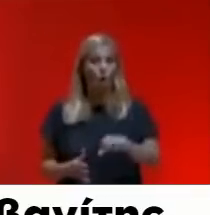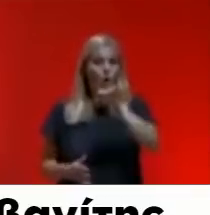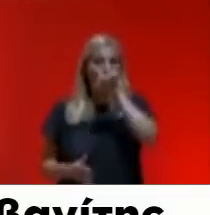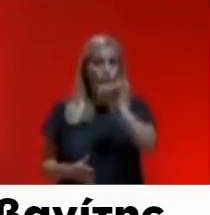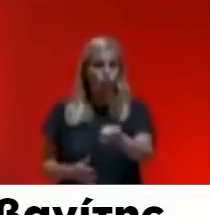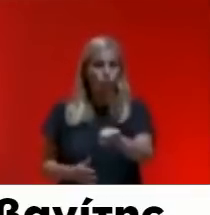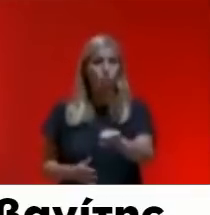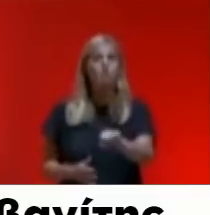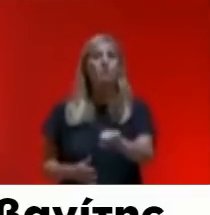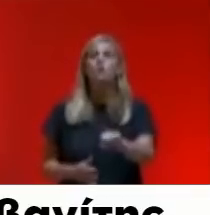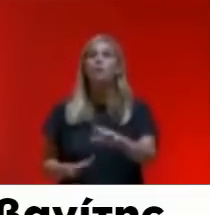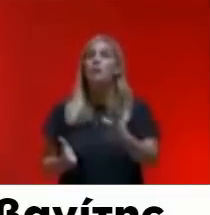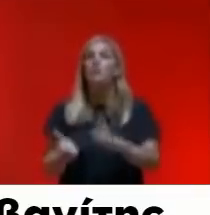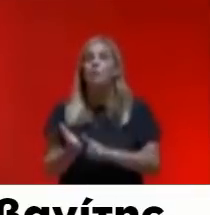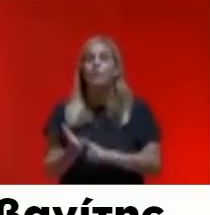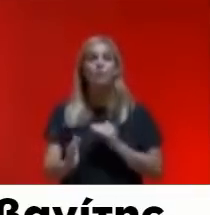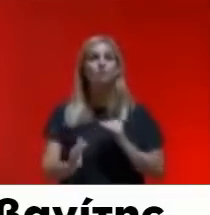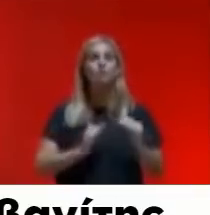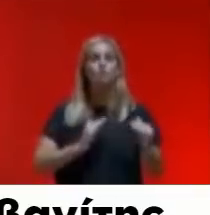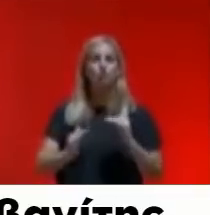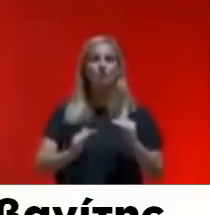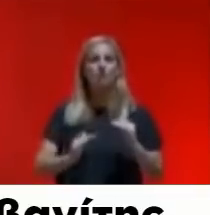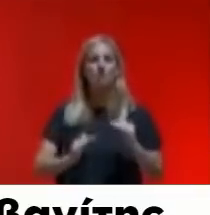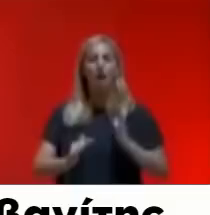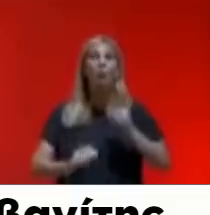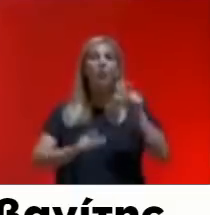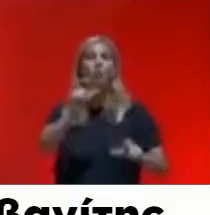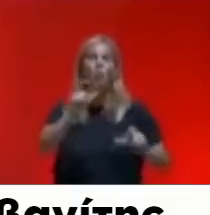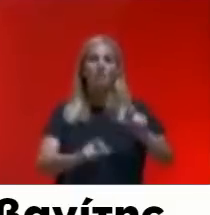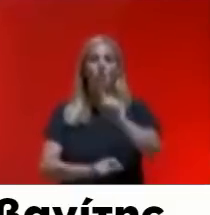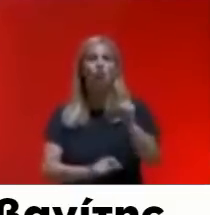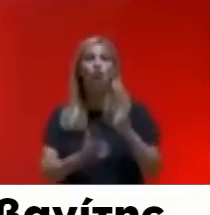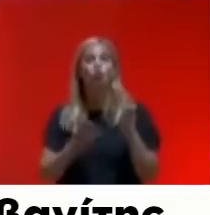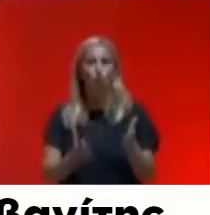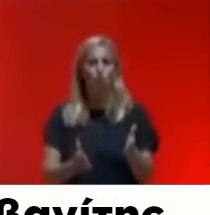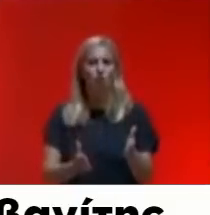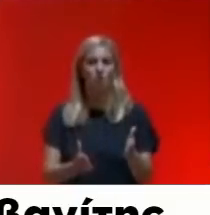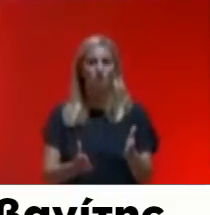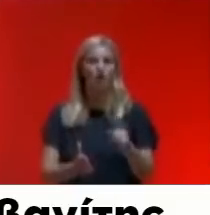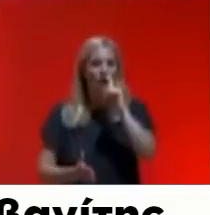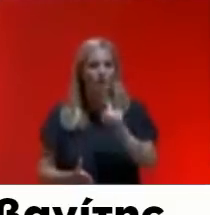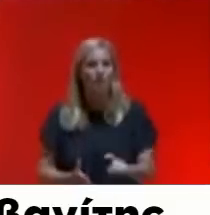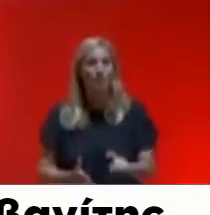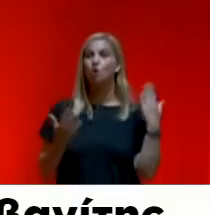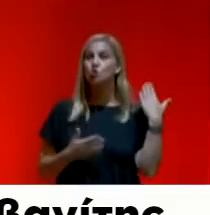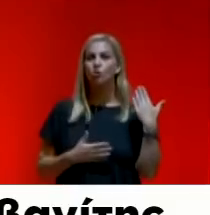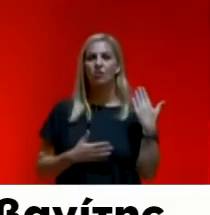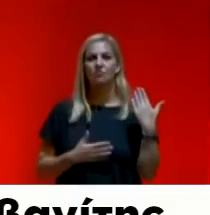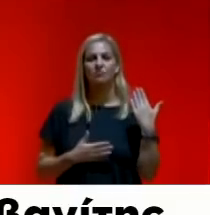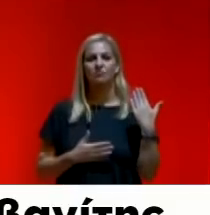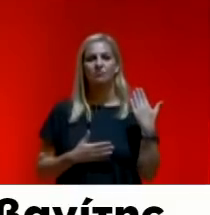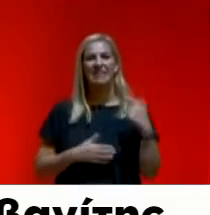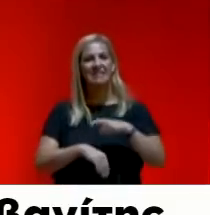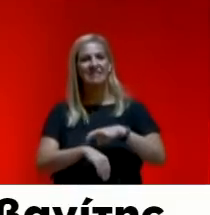το περιβάλλον που αν δεν είναι η μάχη του περιβάλλον, το πράσινο, αν δεν έχει κόκκινο, δεν θα είναι πράσινο. Και αν δεν